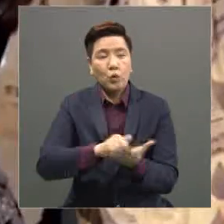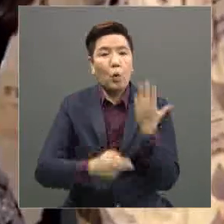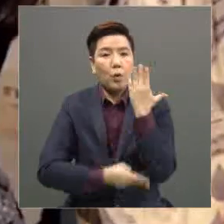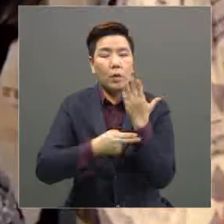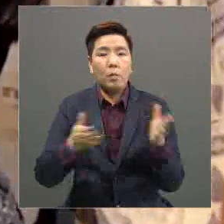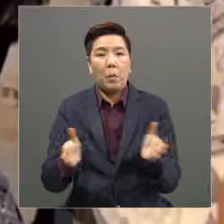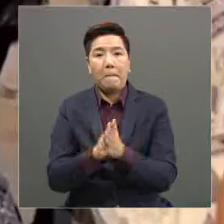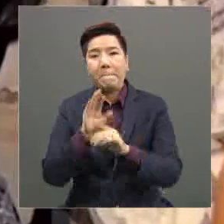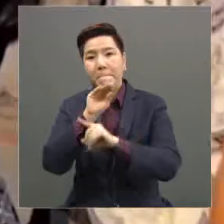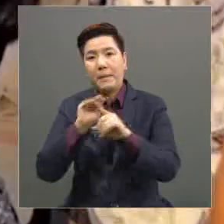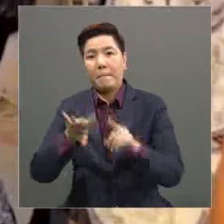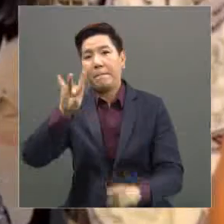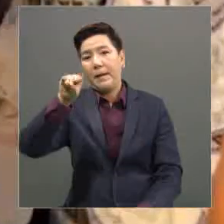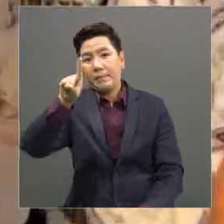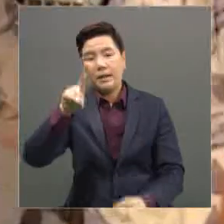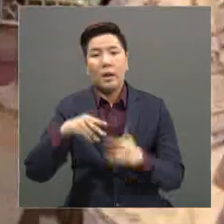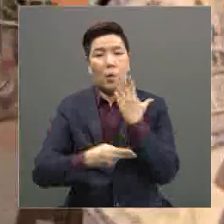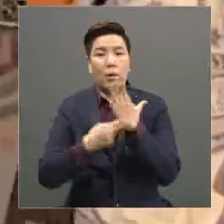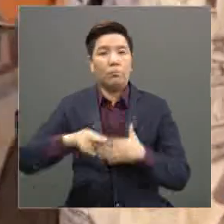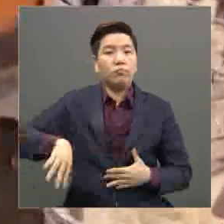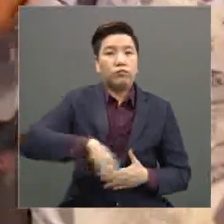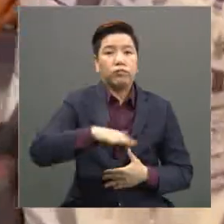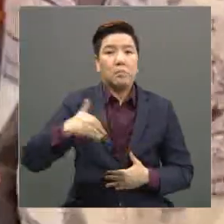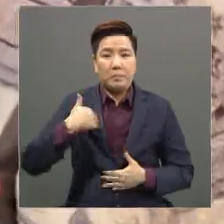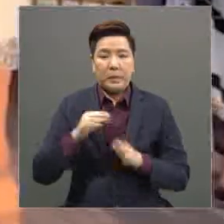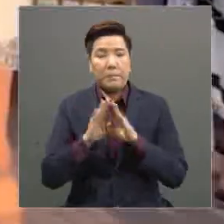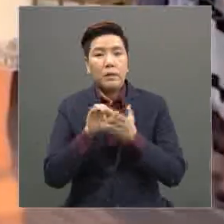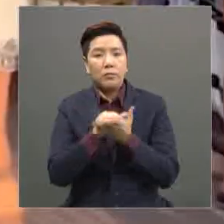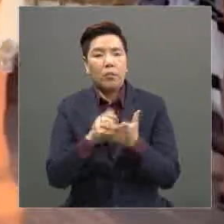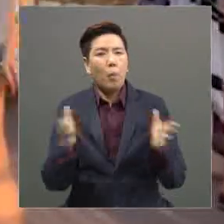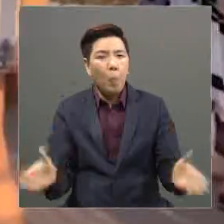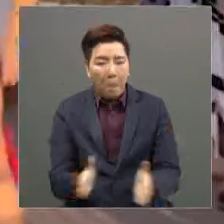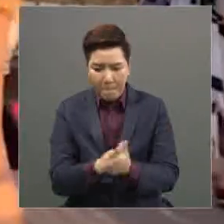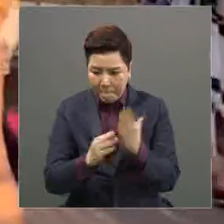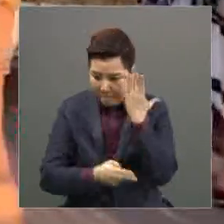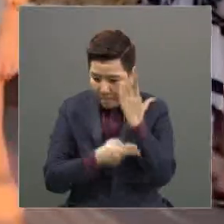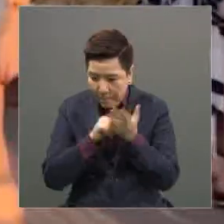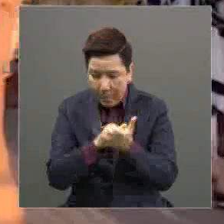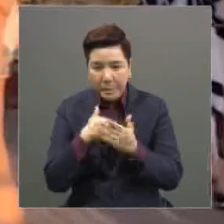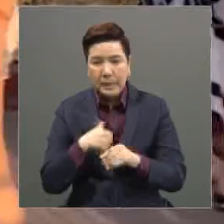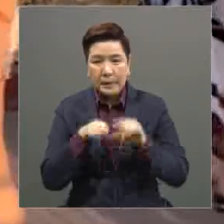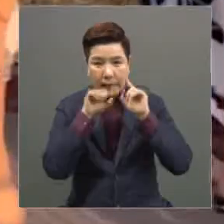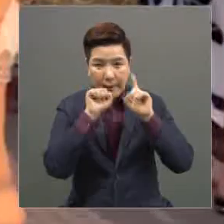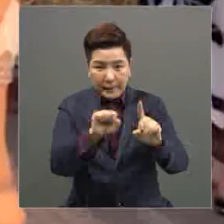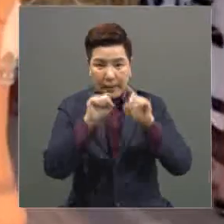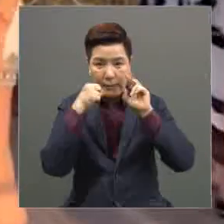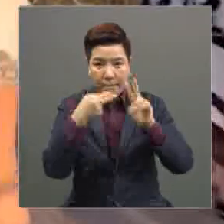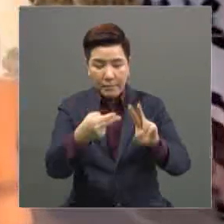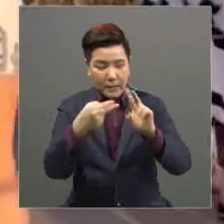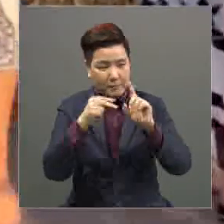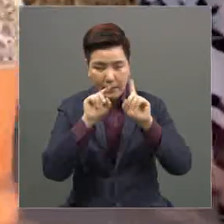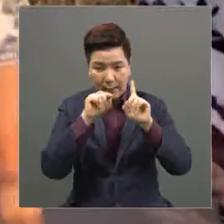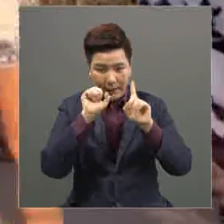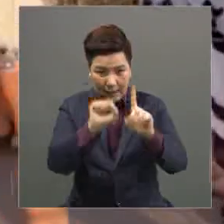าณ 81% ในจำนวนห้องพักของโรงแรมต่างๆที่เปิดให้ประมาณบริการประมาณ 111,000 ห้อง